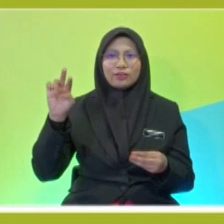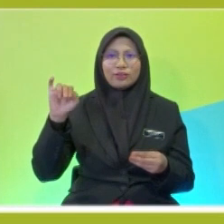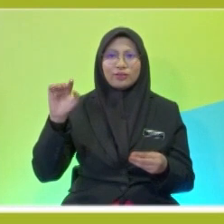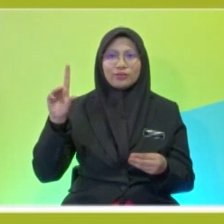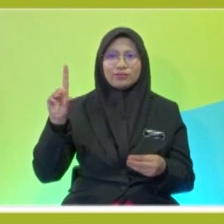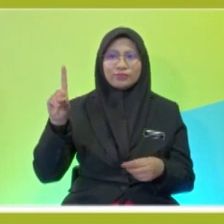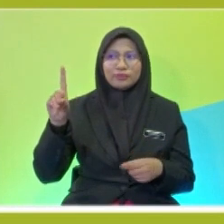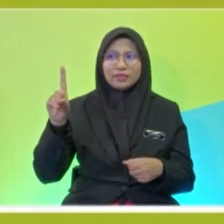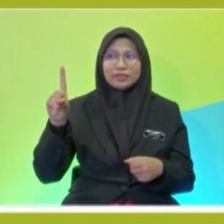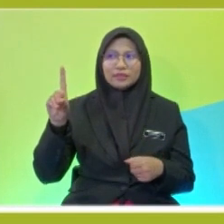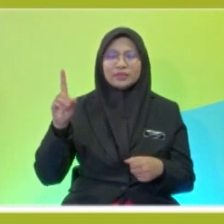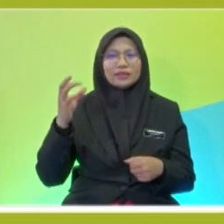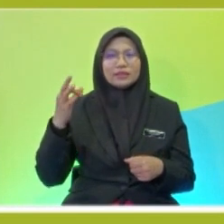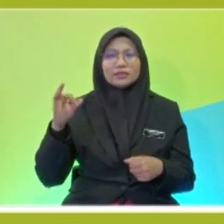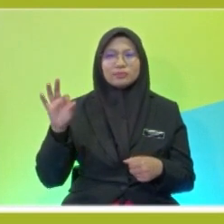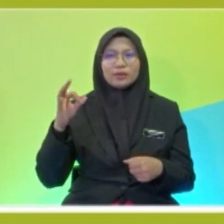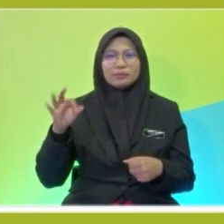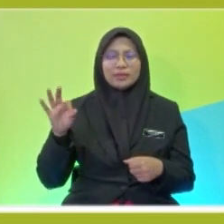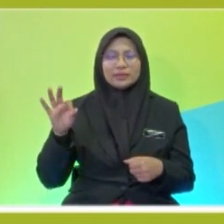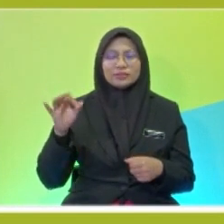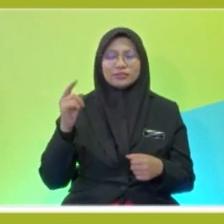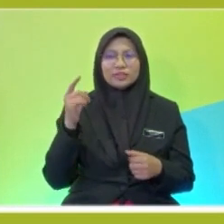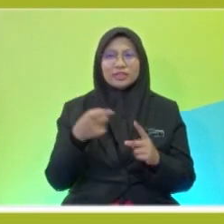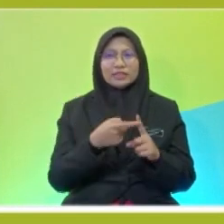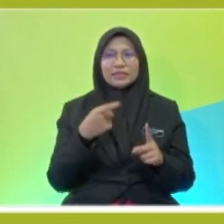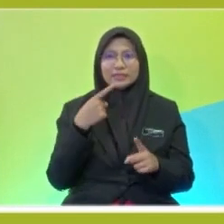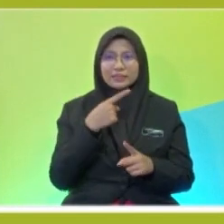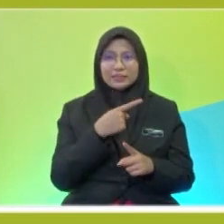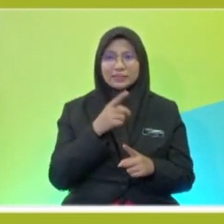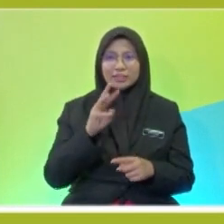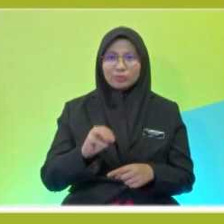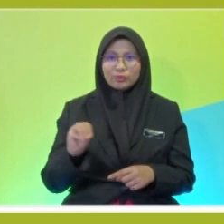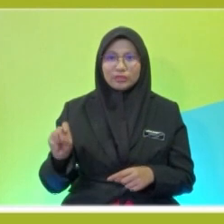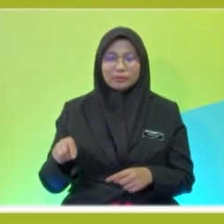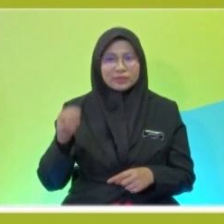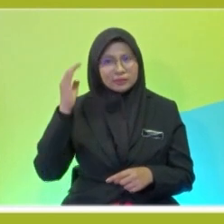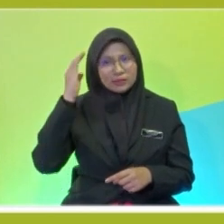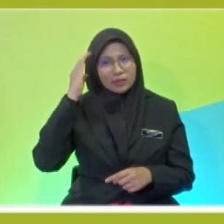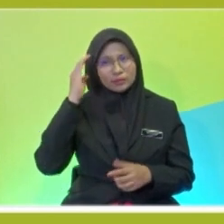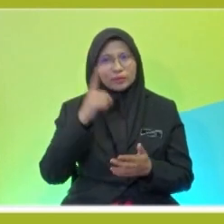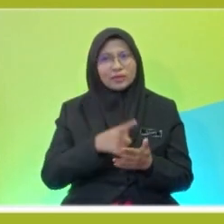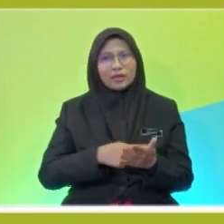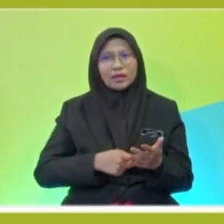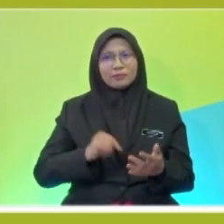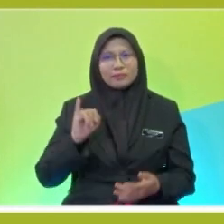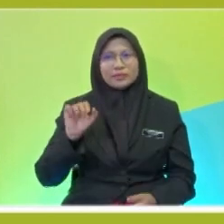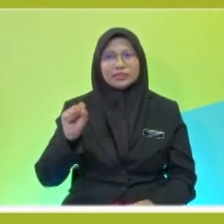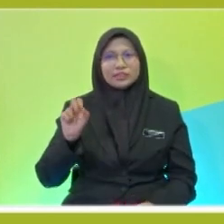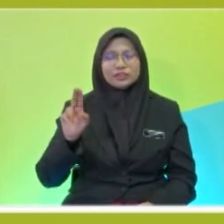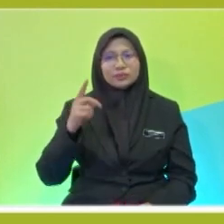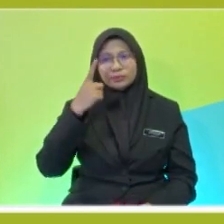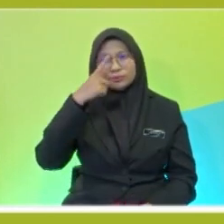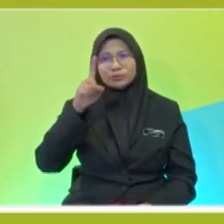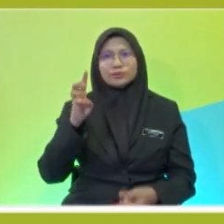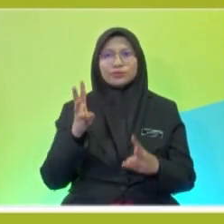Keraton Albar ini saya dan perlu membuat analisa nah mereka perlu mengenal pasti aku isu yang terdapat dalam Keraton tersebut Oke